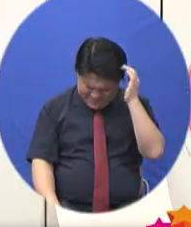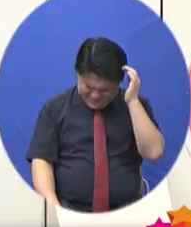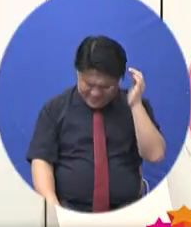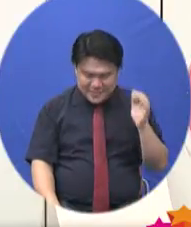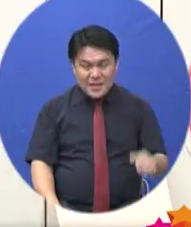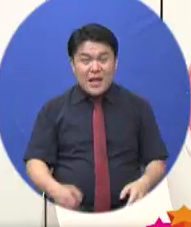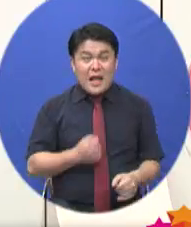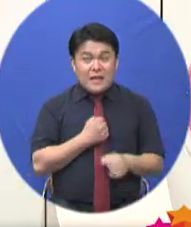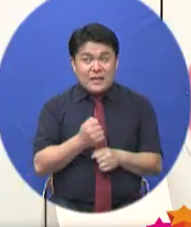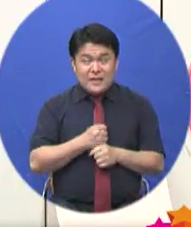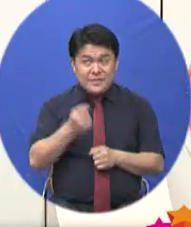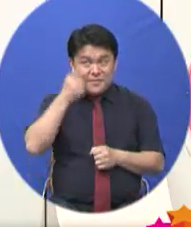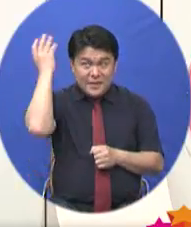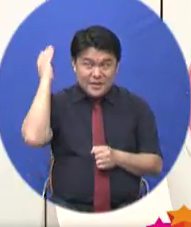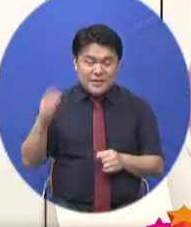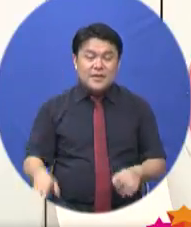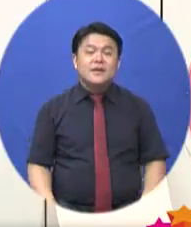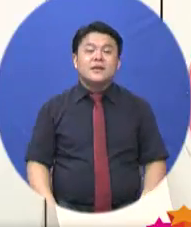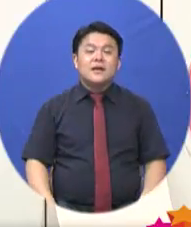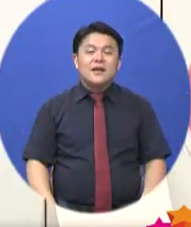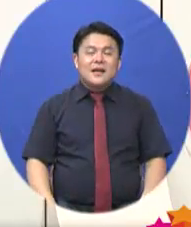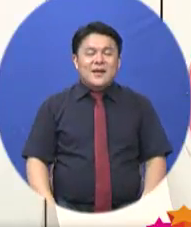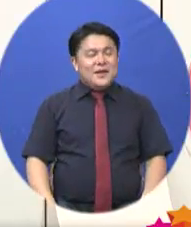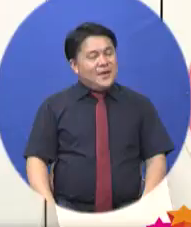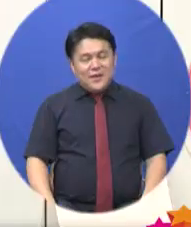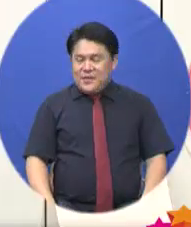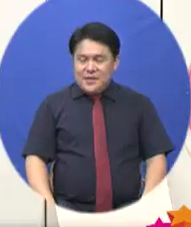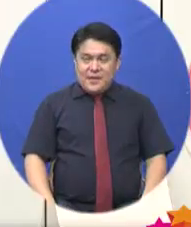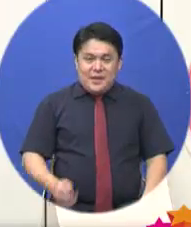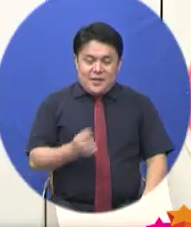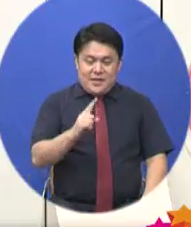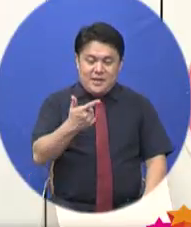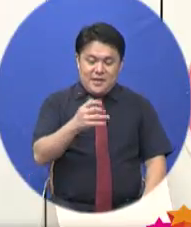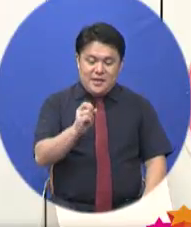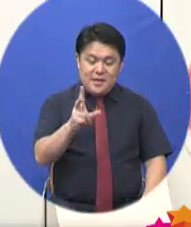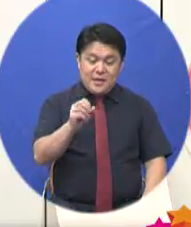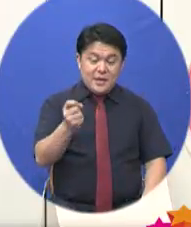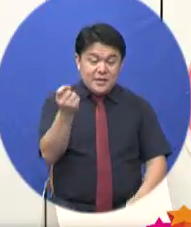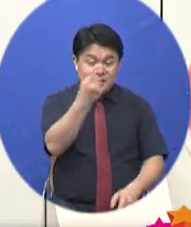다황에서요. 물론 아니, 한양철리. 한양철리. 네.